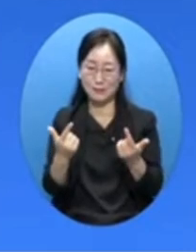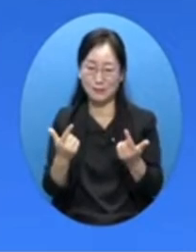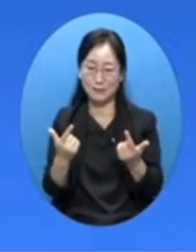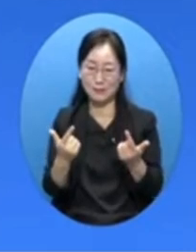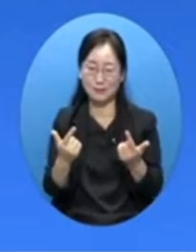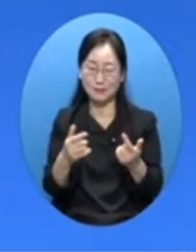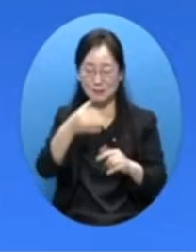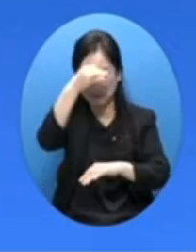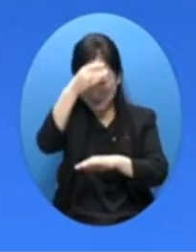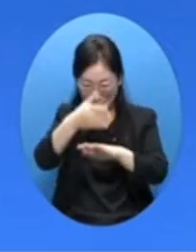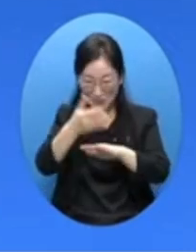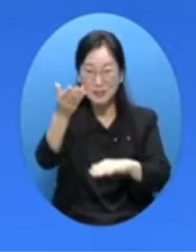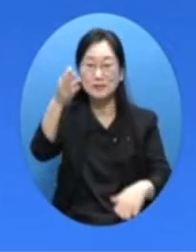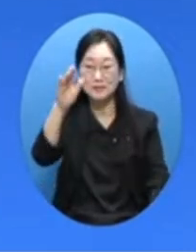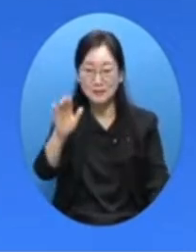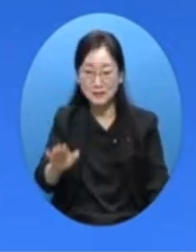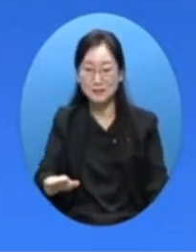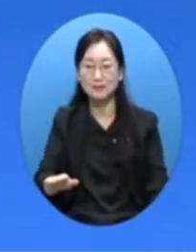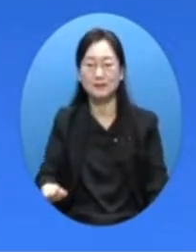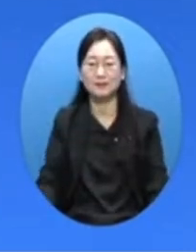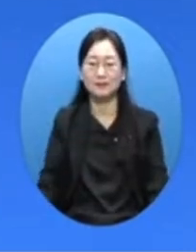대단히 죄송한 말씀이지만